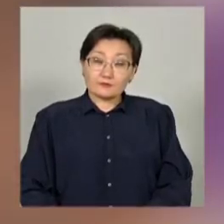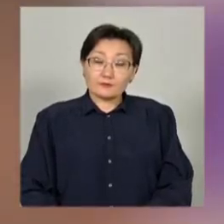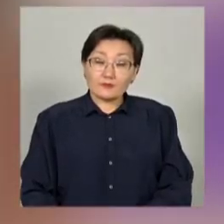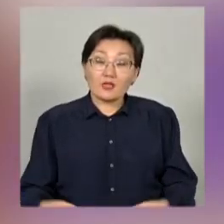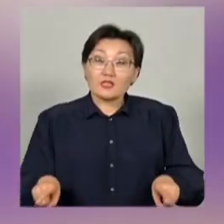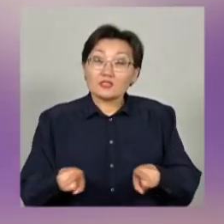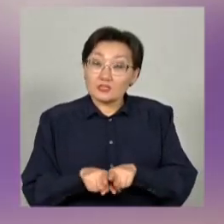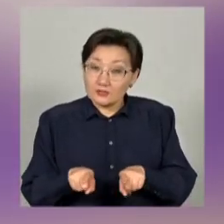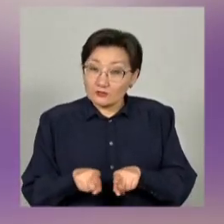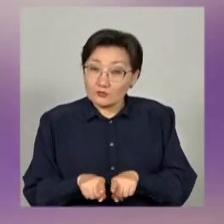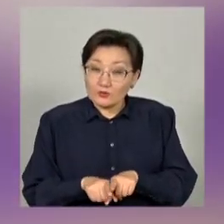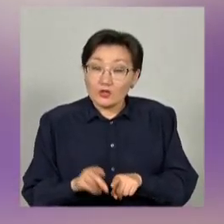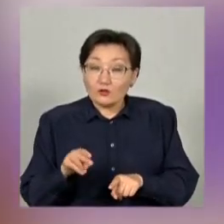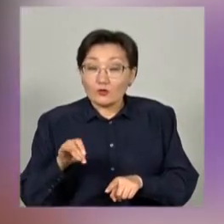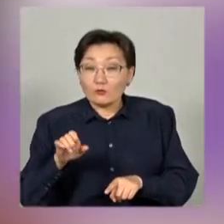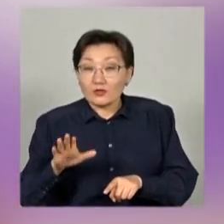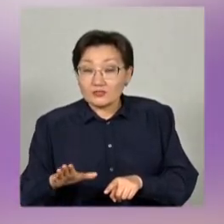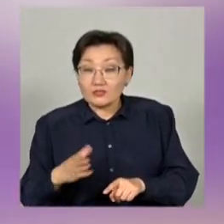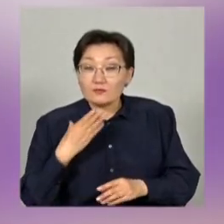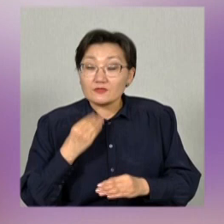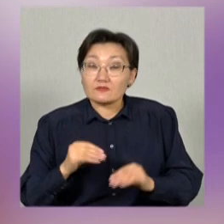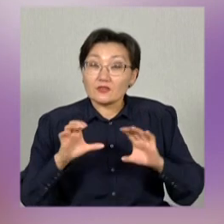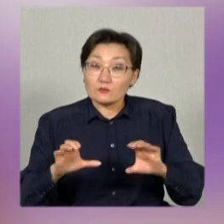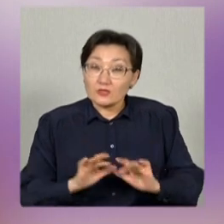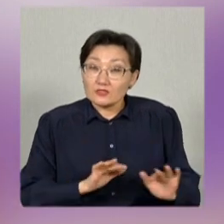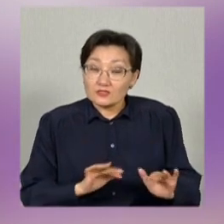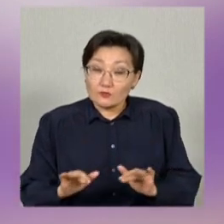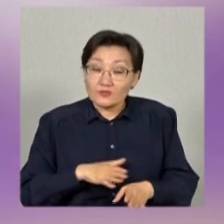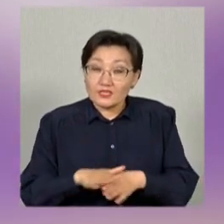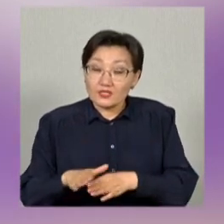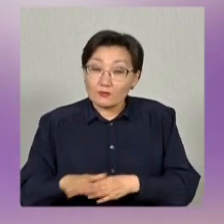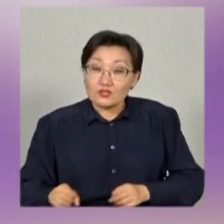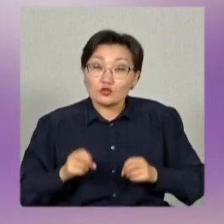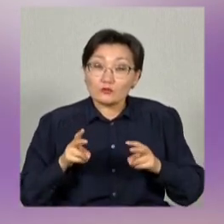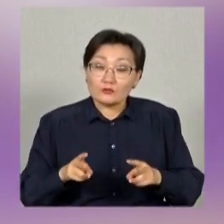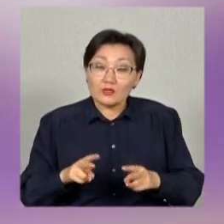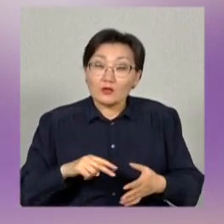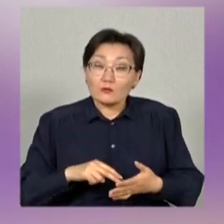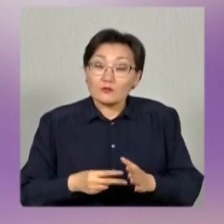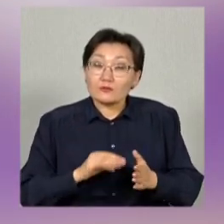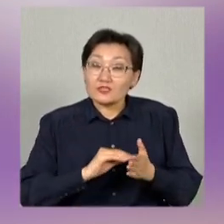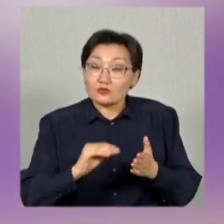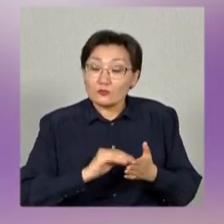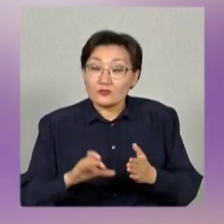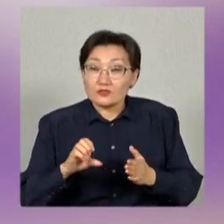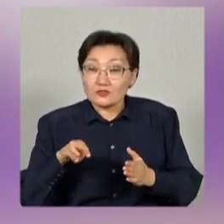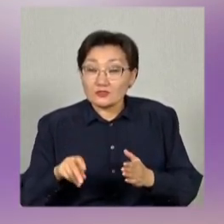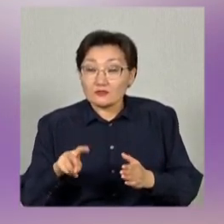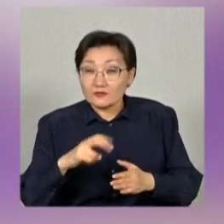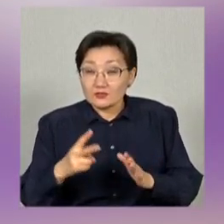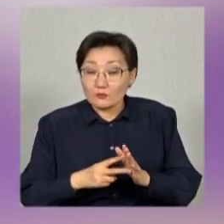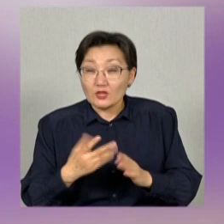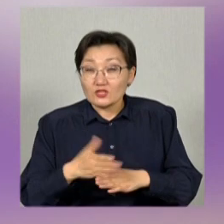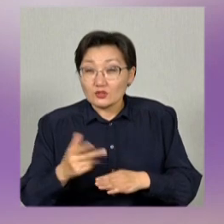Таким образом, Курмангалиев своими незаконными действиями совершил преступление, предусмотренное статьей 217,